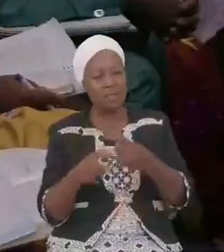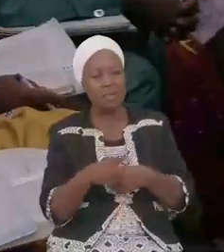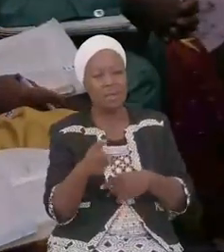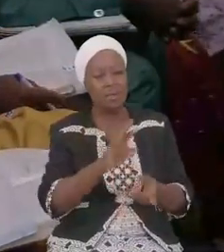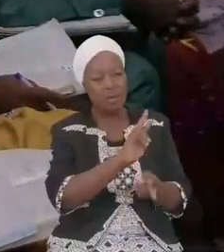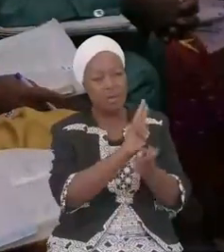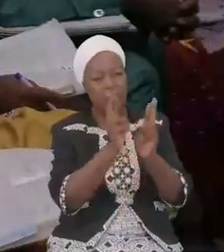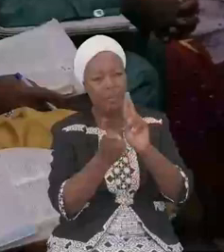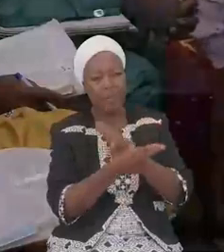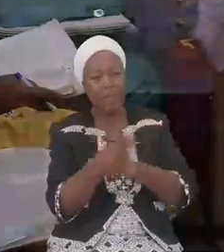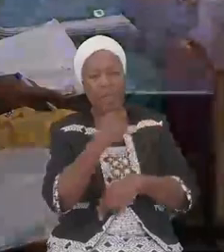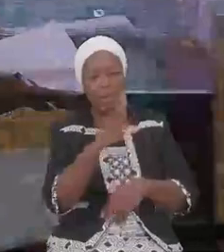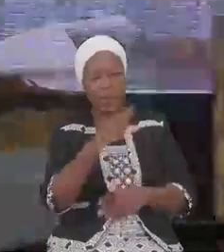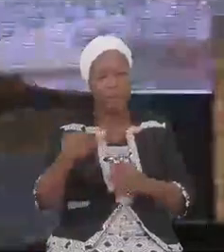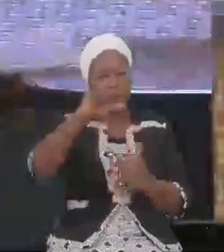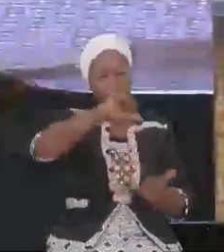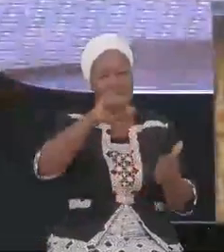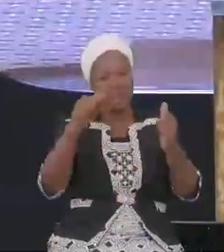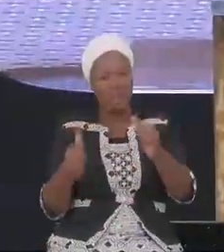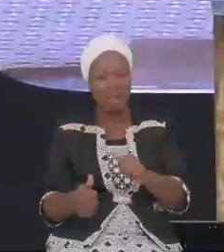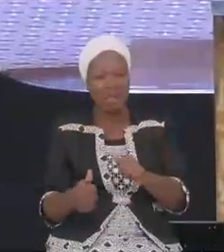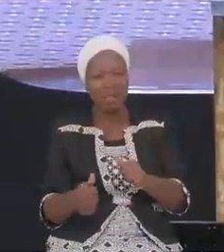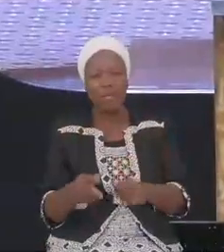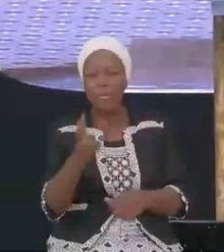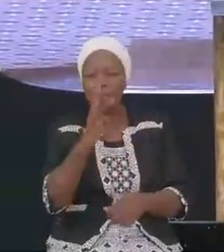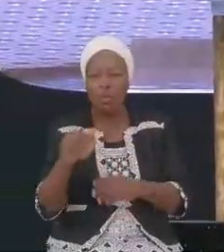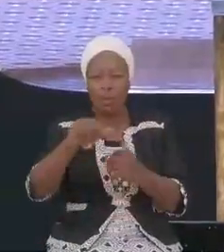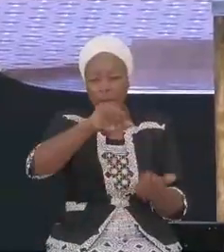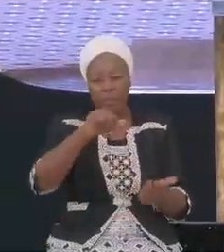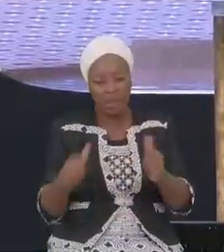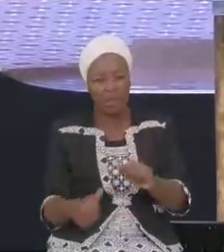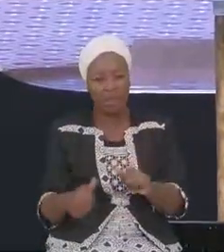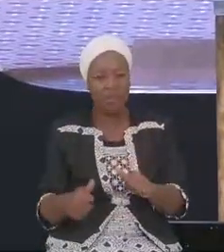repentez-vous et que chacun de vous le baptême d'eau.